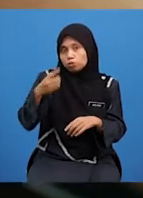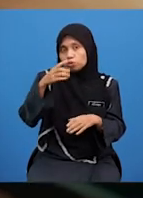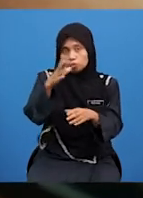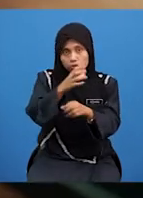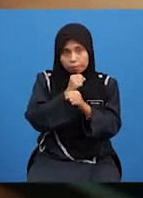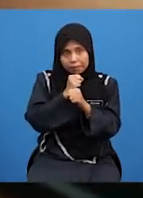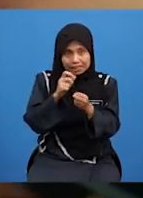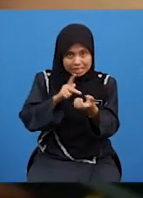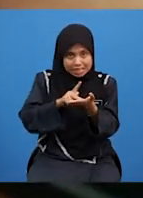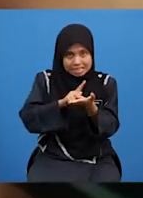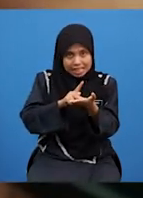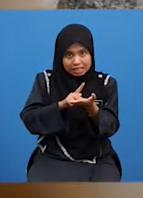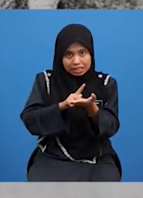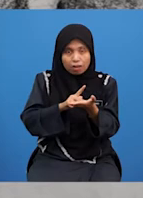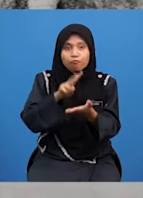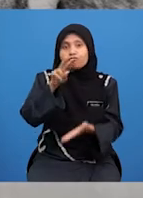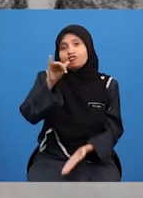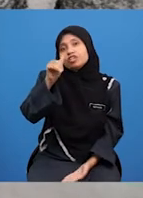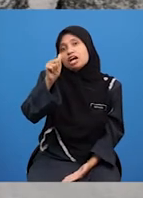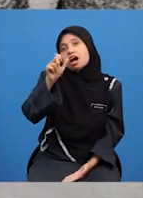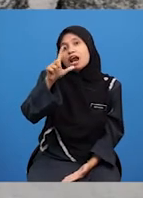kesan realistik pada karya.